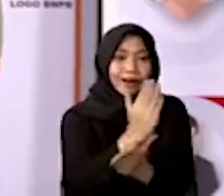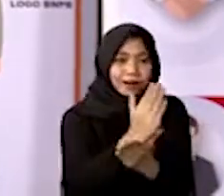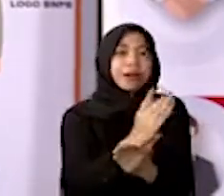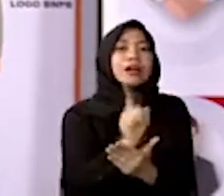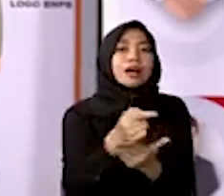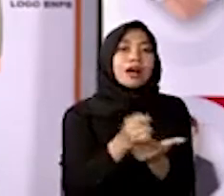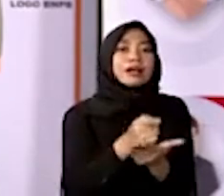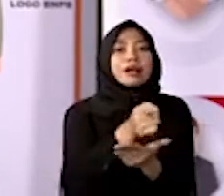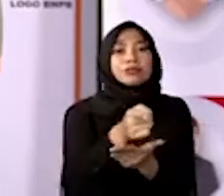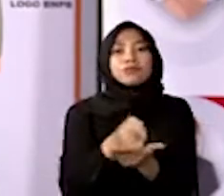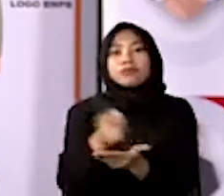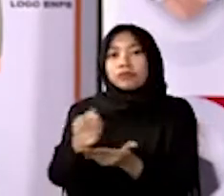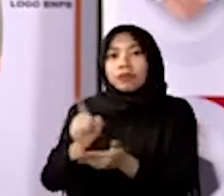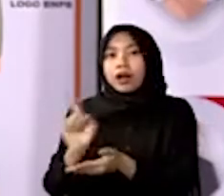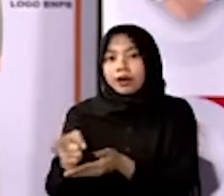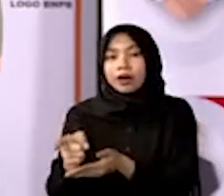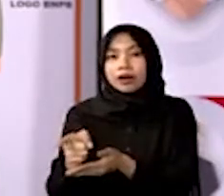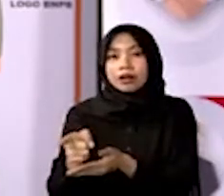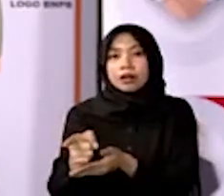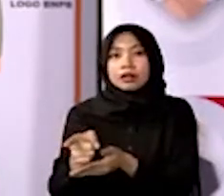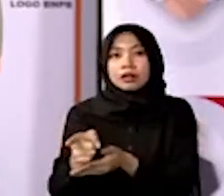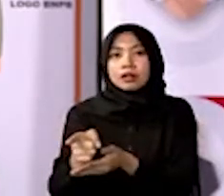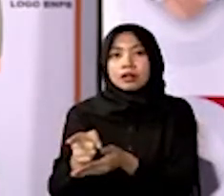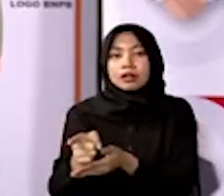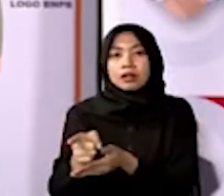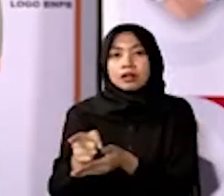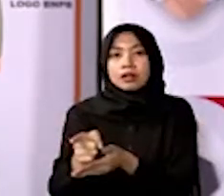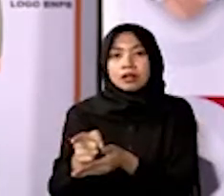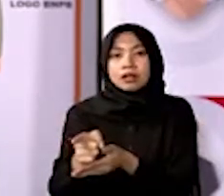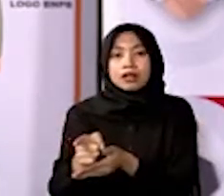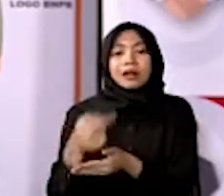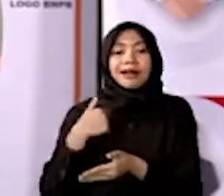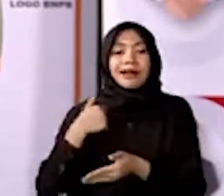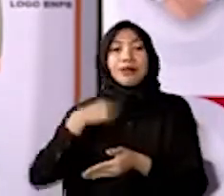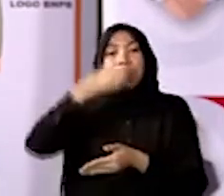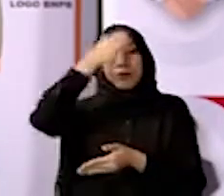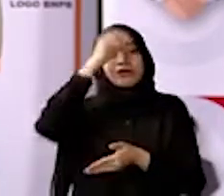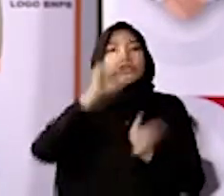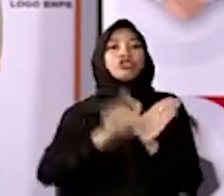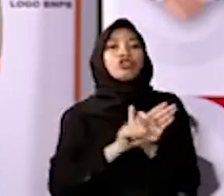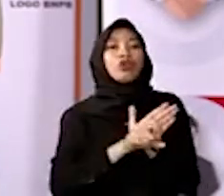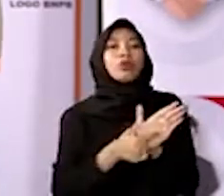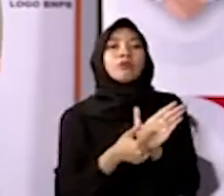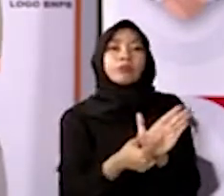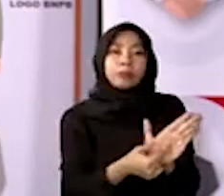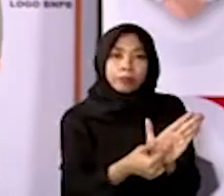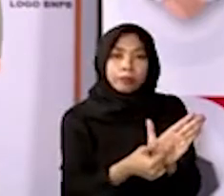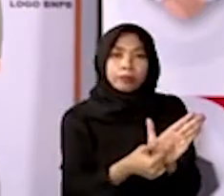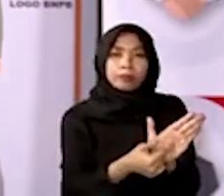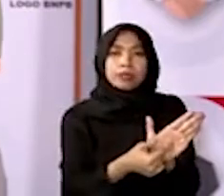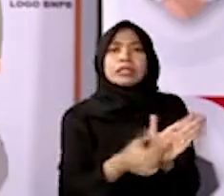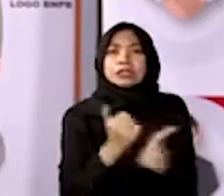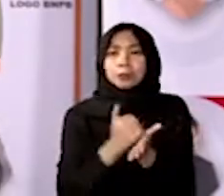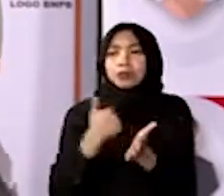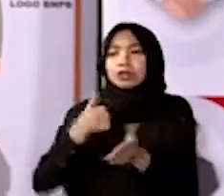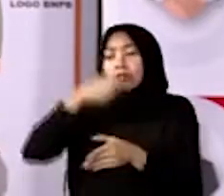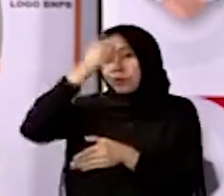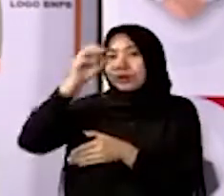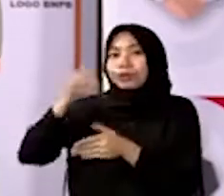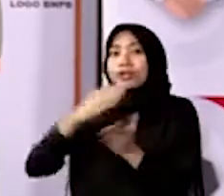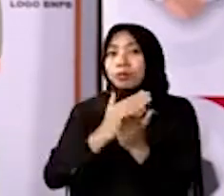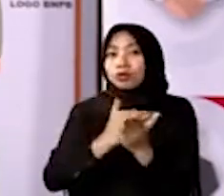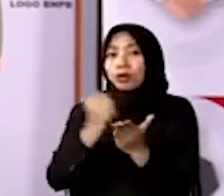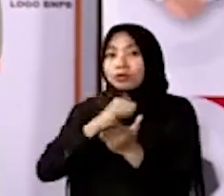protokol kesehatan covid-19 kita ingin memberikan contoh kepada masyarakat bahwa mematuhi aturan protokol